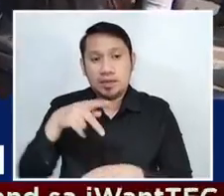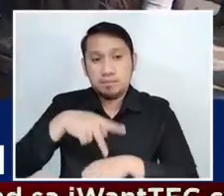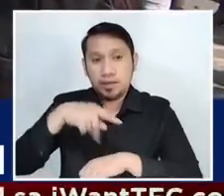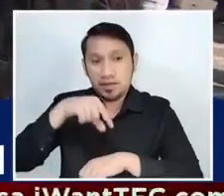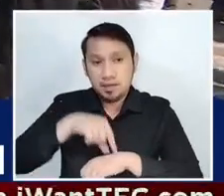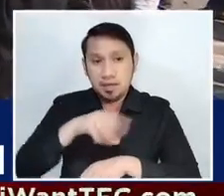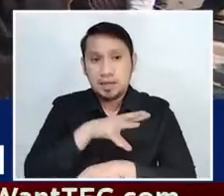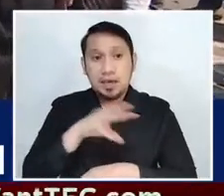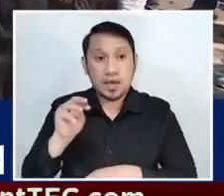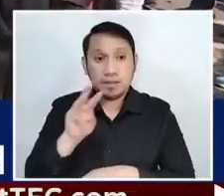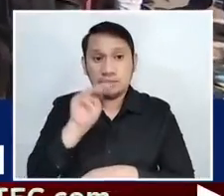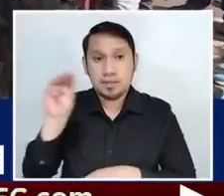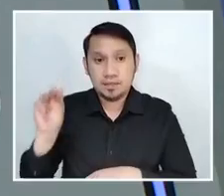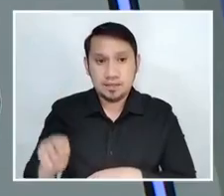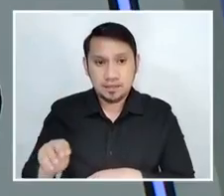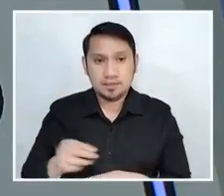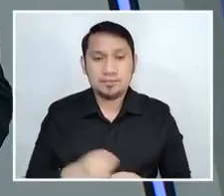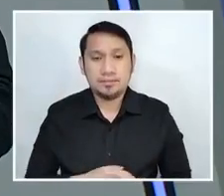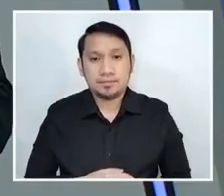Maynila.